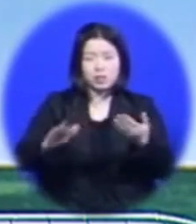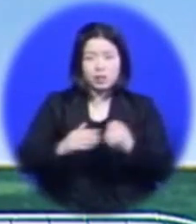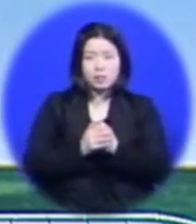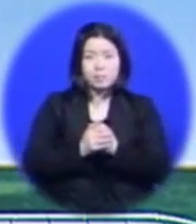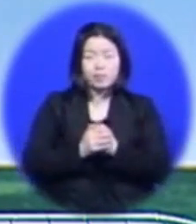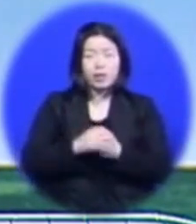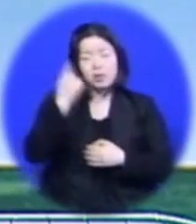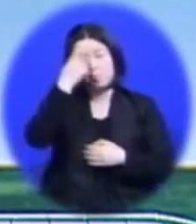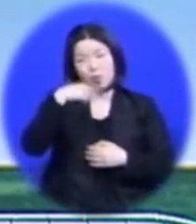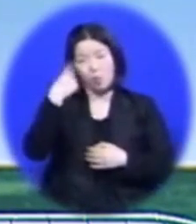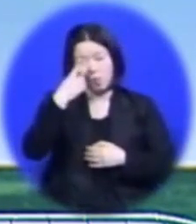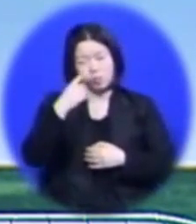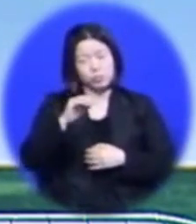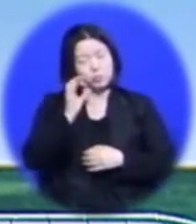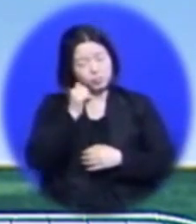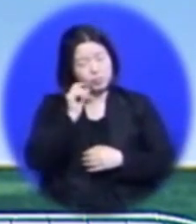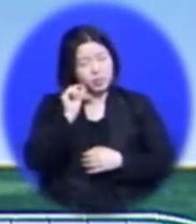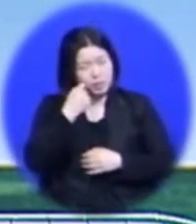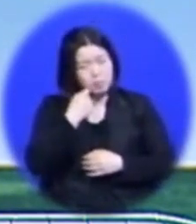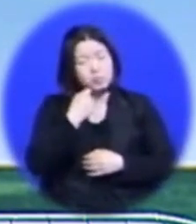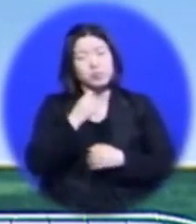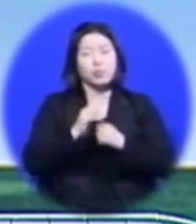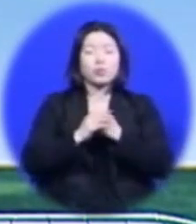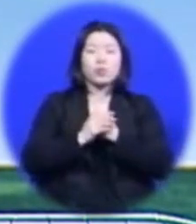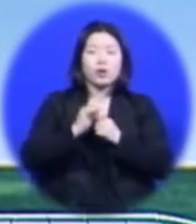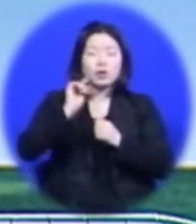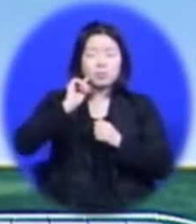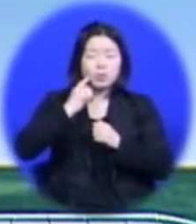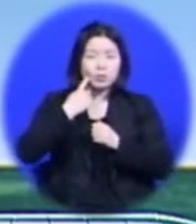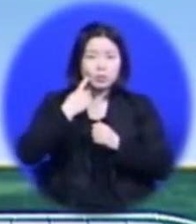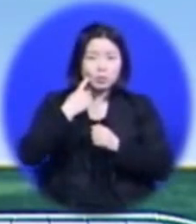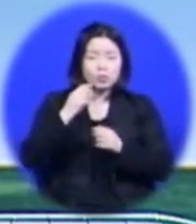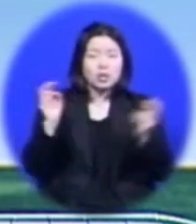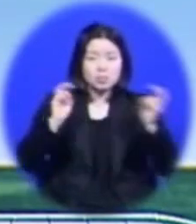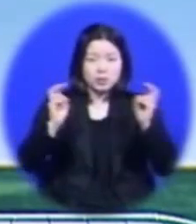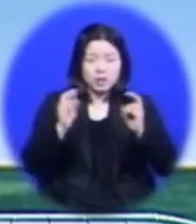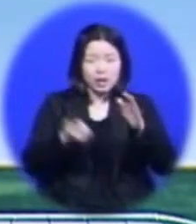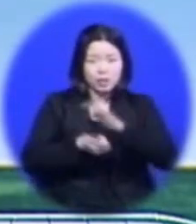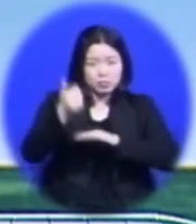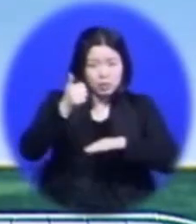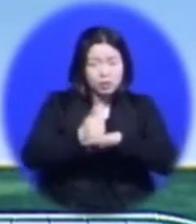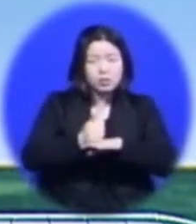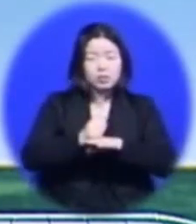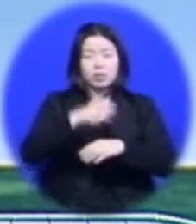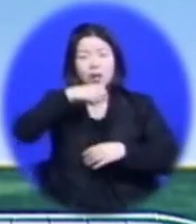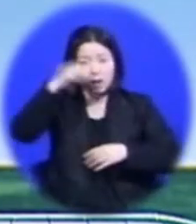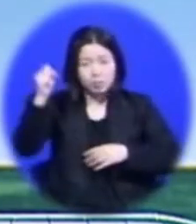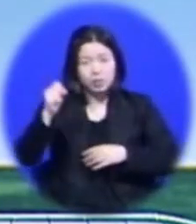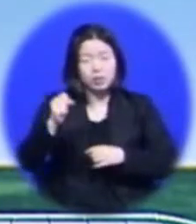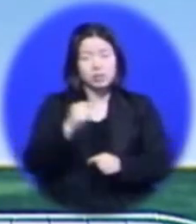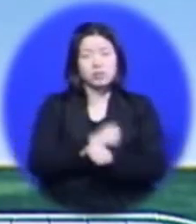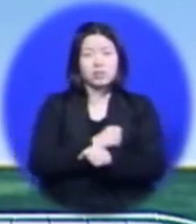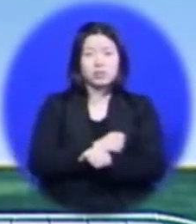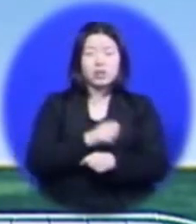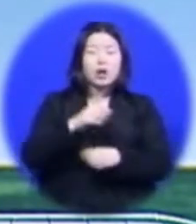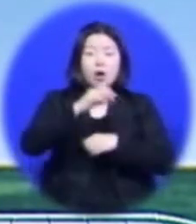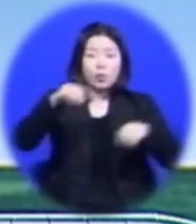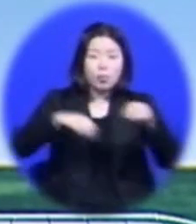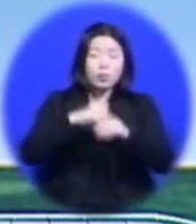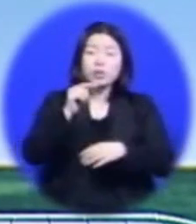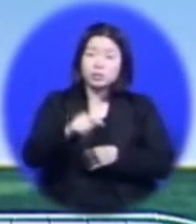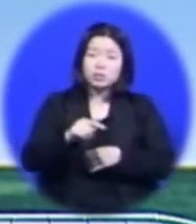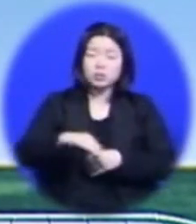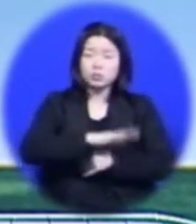뭐 인물이 잘난 거, 돈이 많은 거, 사업이 잘 되는 거, 뭐 성공한 거, 합격한 거, 오히려 그거는 우리를